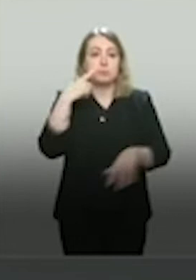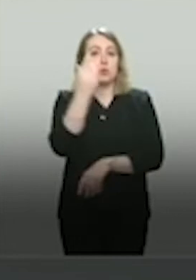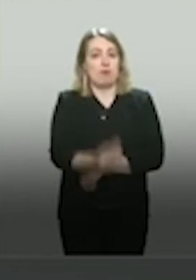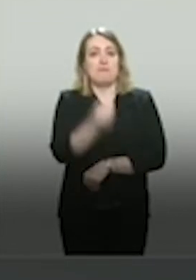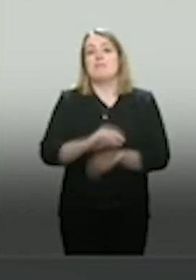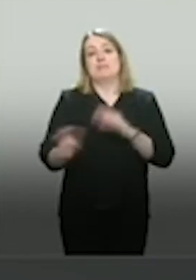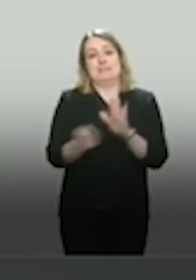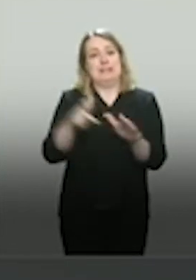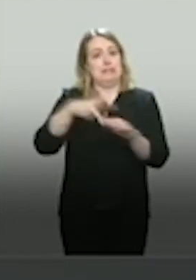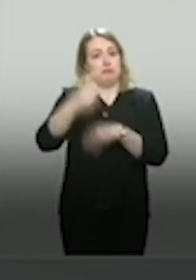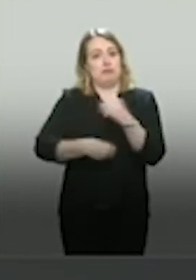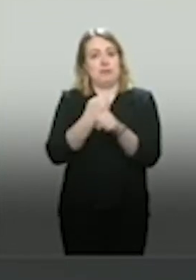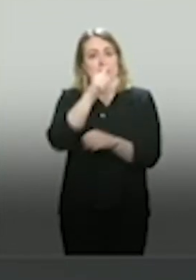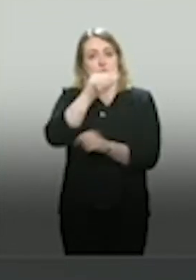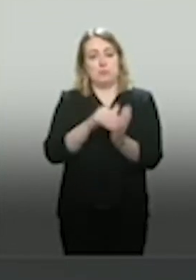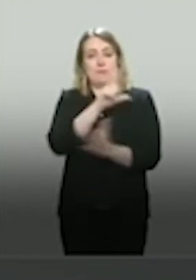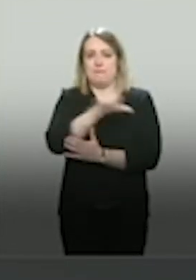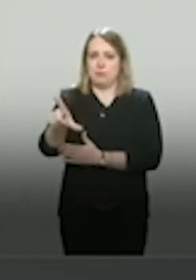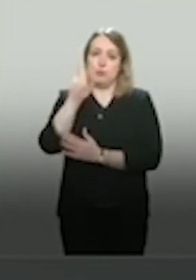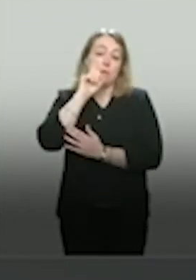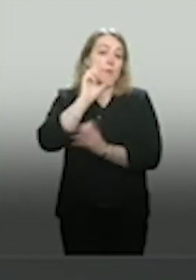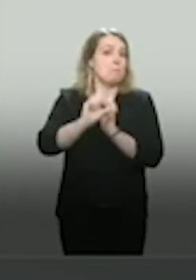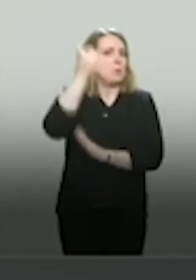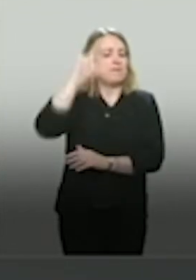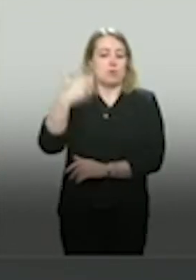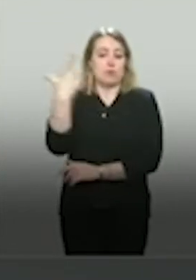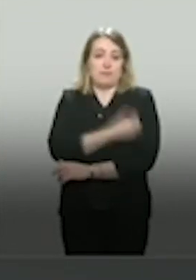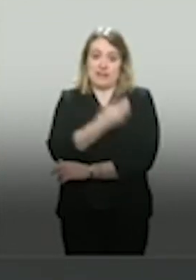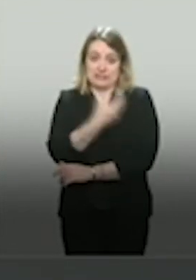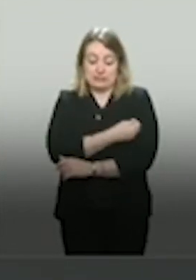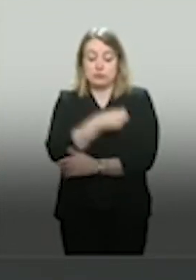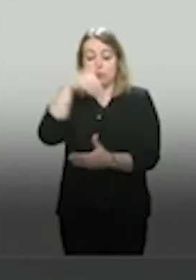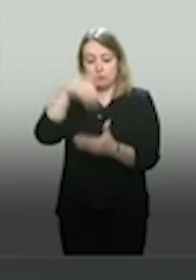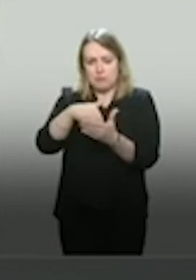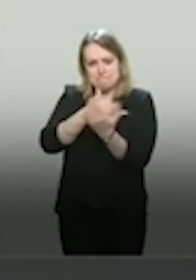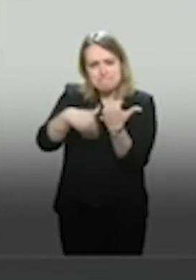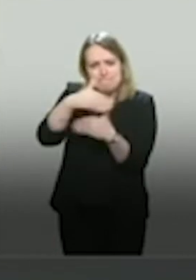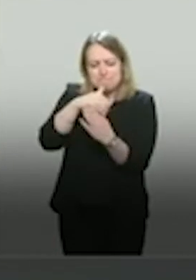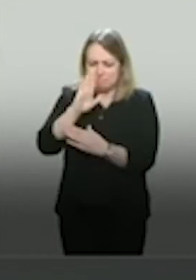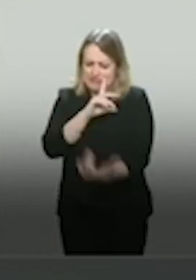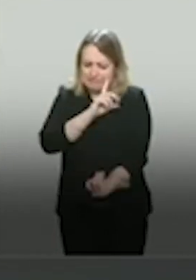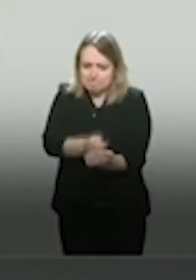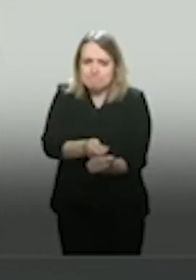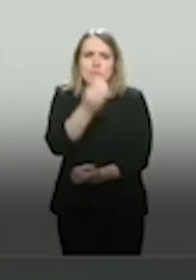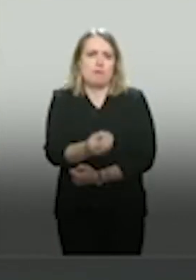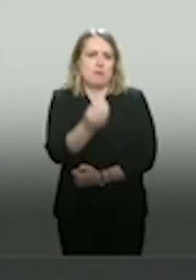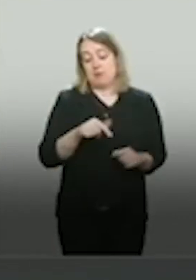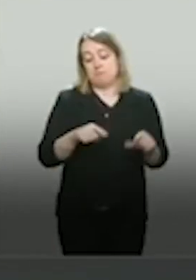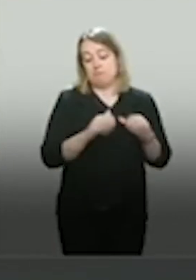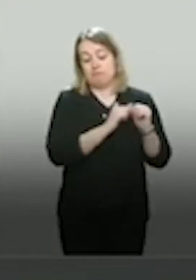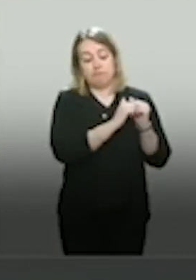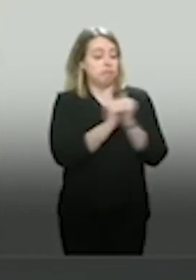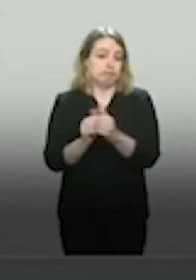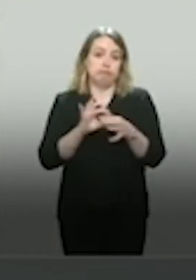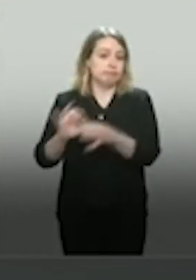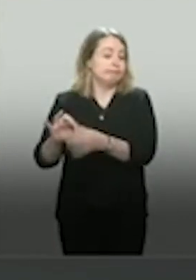l'année 2022, puisqu'il faut pour cela recevoir les vaccins avec des dilutions de vaccins adaptées aux enfants. Vous le